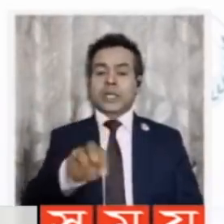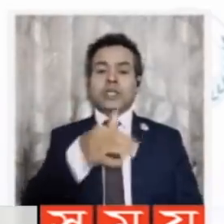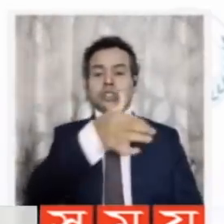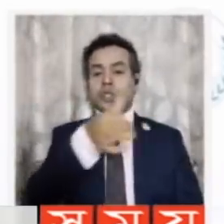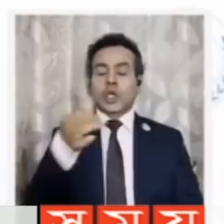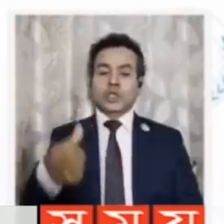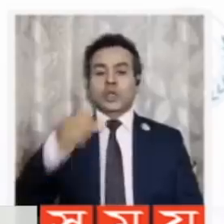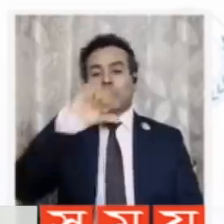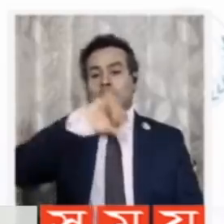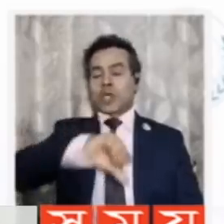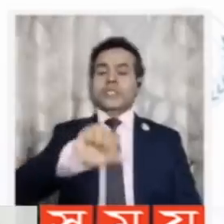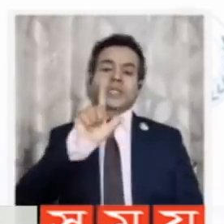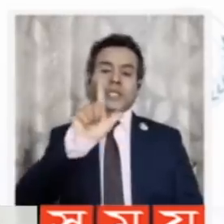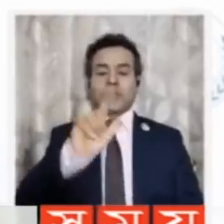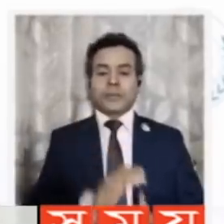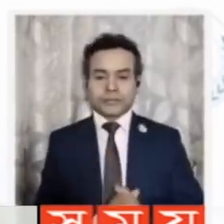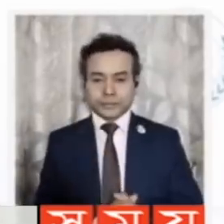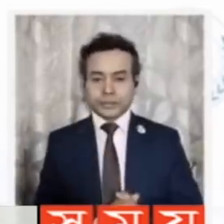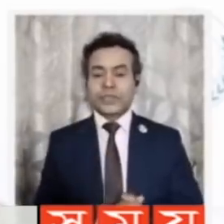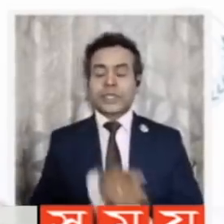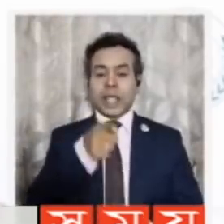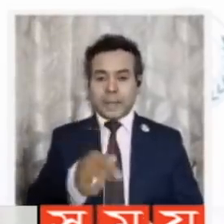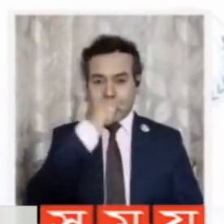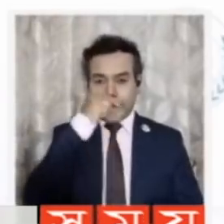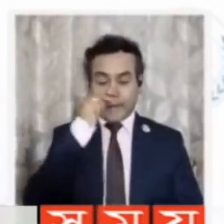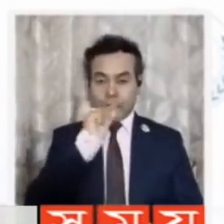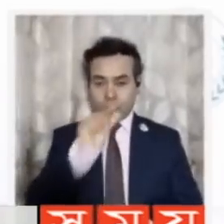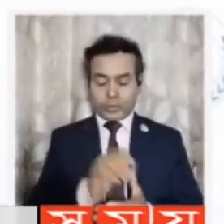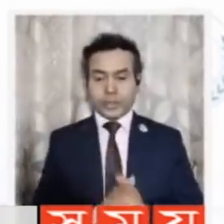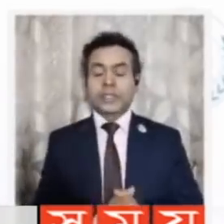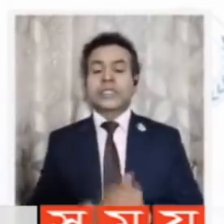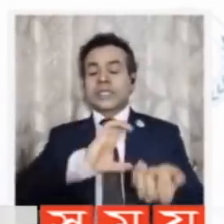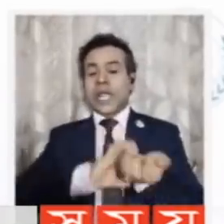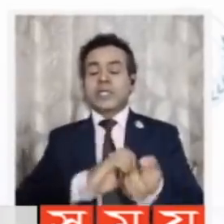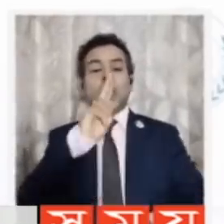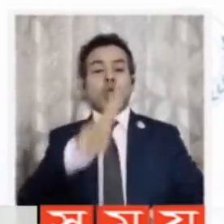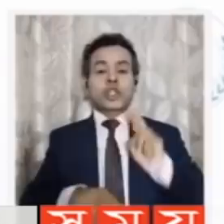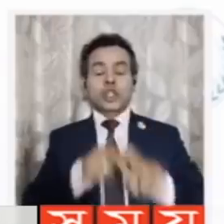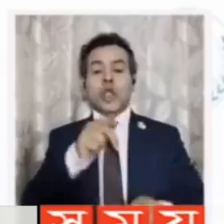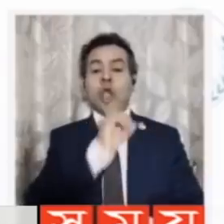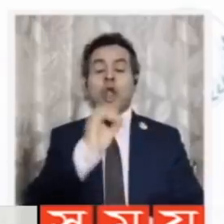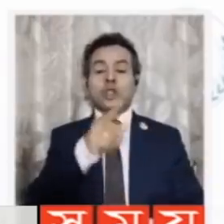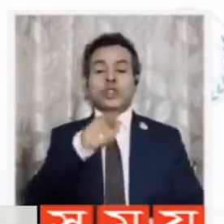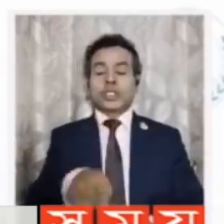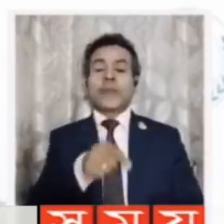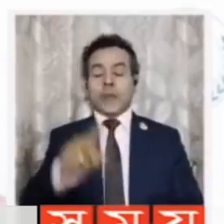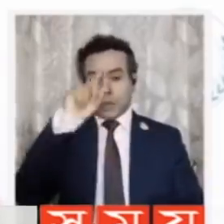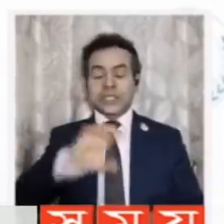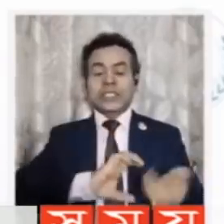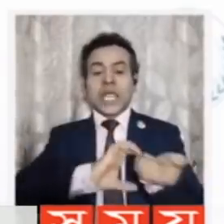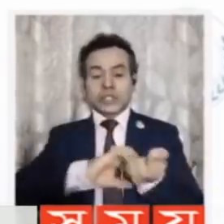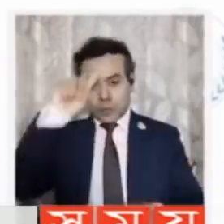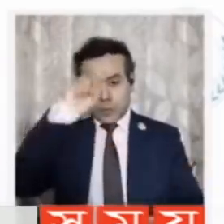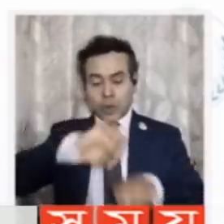8,02,697টি। এই ক্ষেত্রে আমি স্বাস্থ্য অধিদপ্তর তথা স্বাস্থ্য মন্ত্রণালয়ের পরীক্ষা করার যে সক্ষমতা